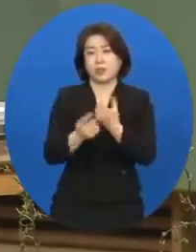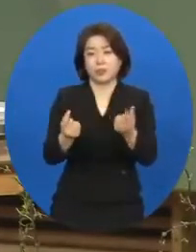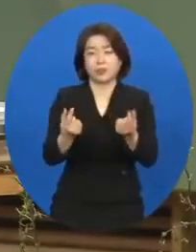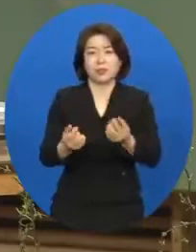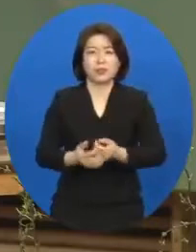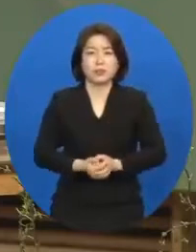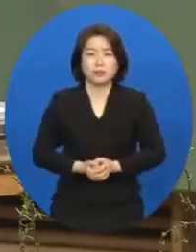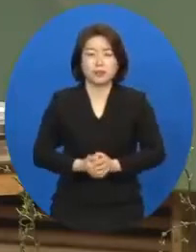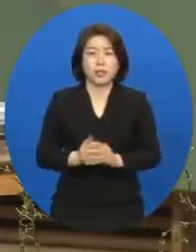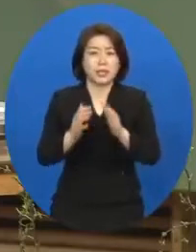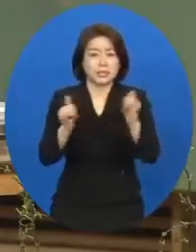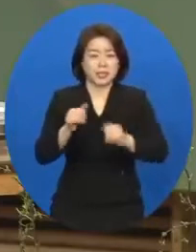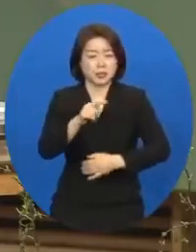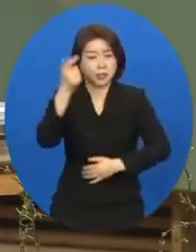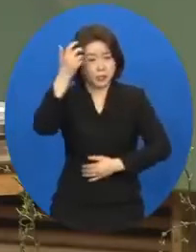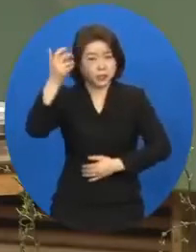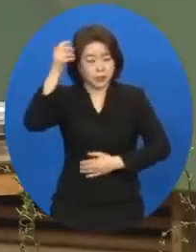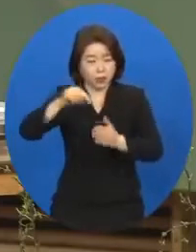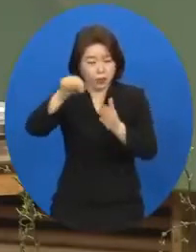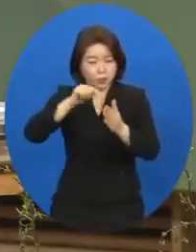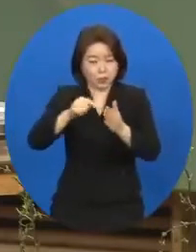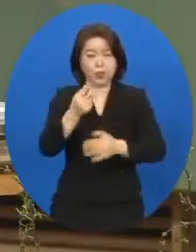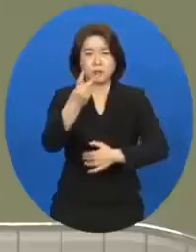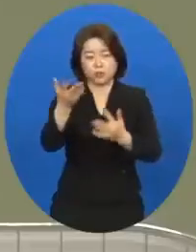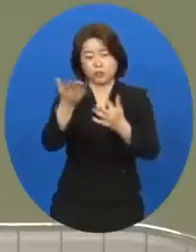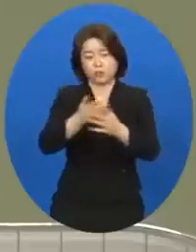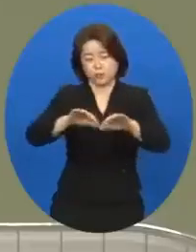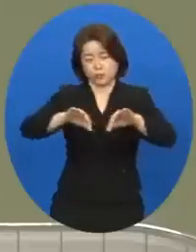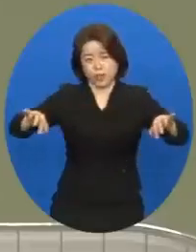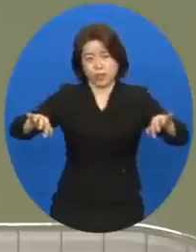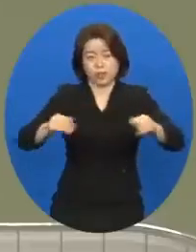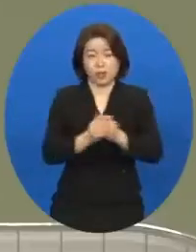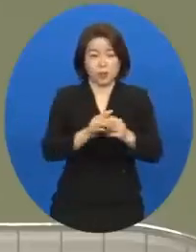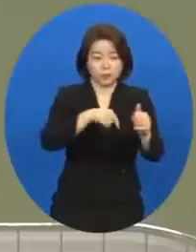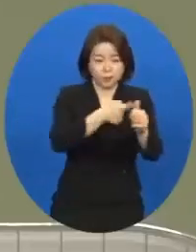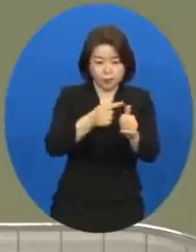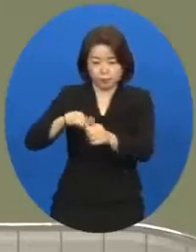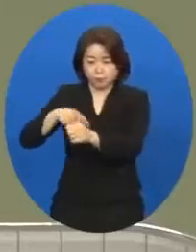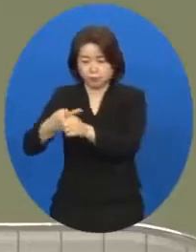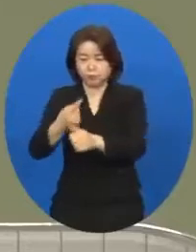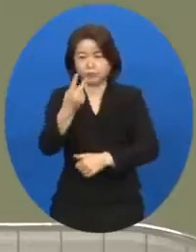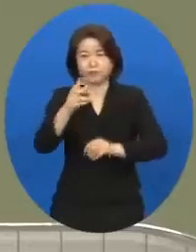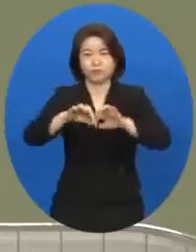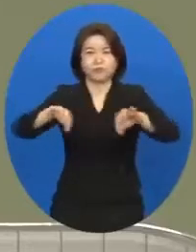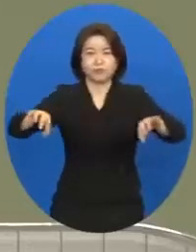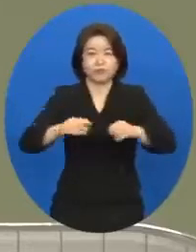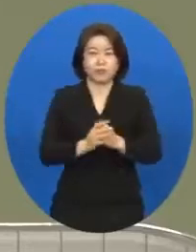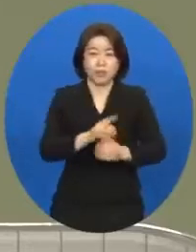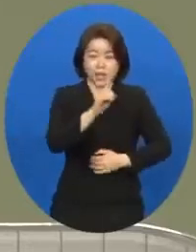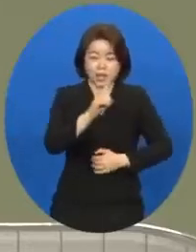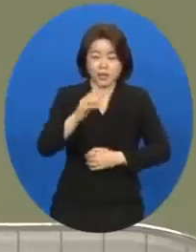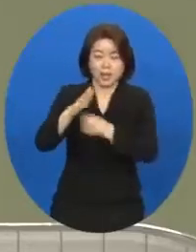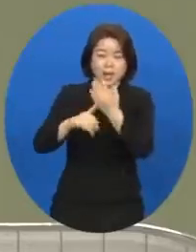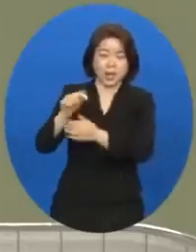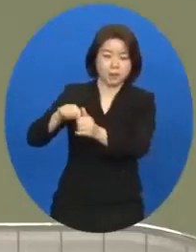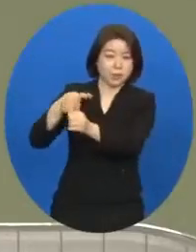사람은 그 영혼에 있어서 두 부류로 나뉩니다. 소속이 어디냐에 따라서 하나는 하나님께 속한